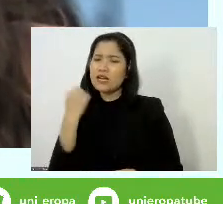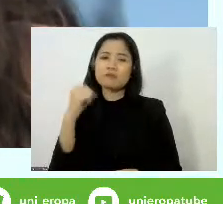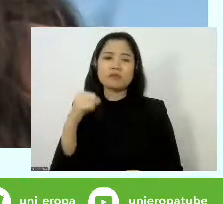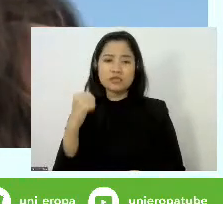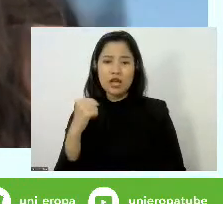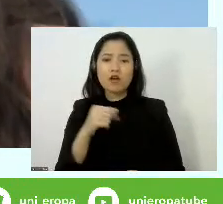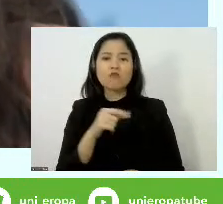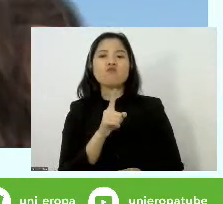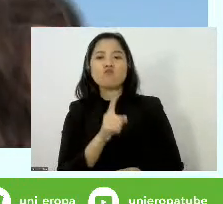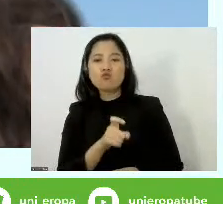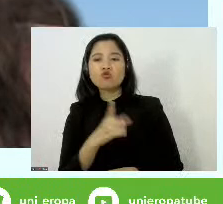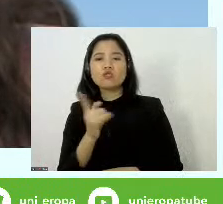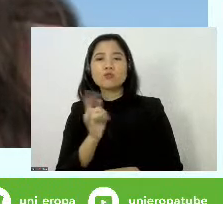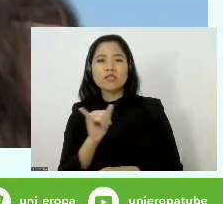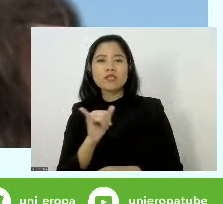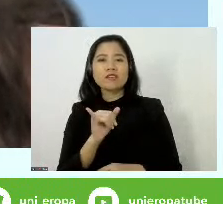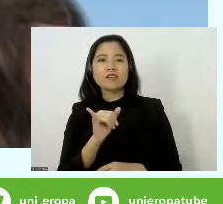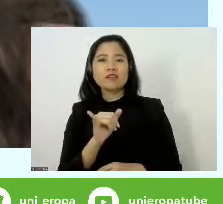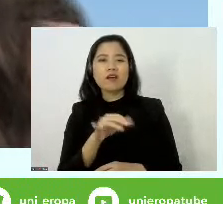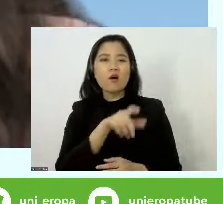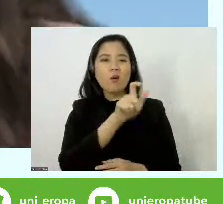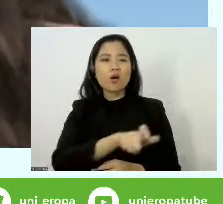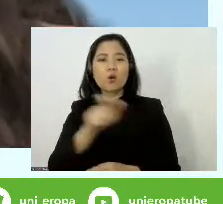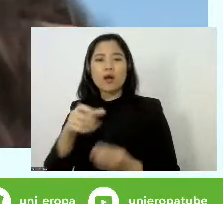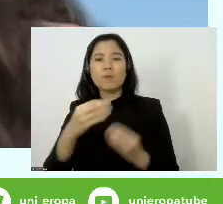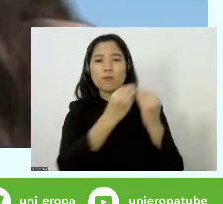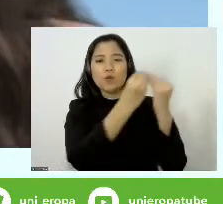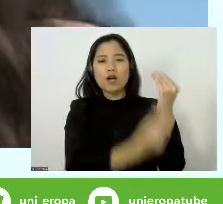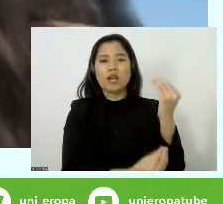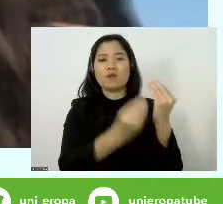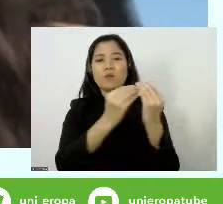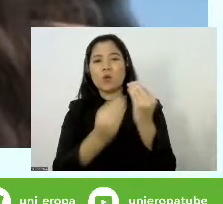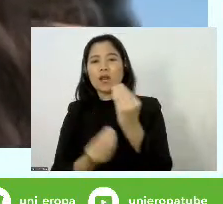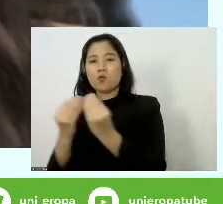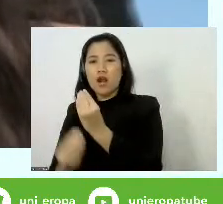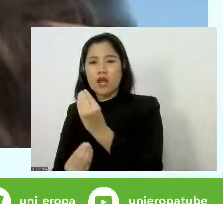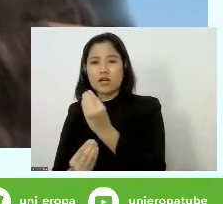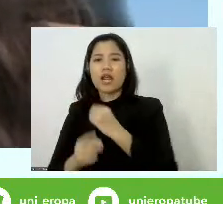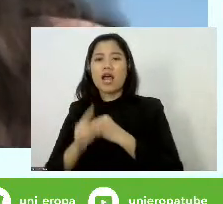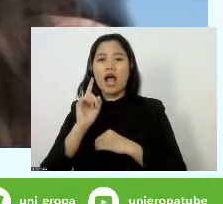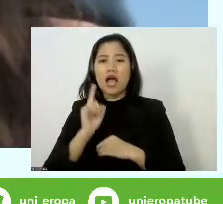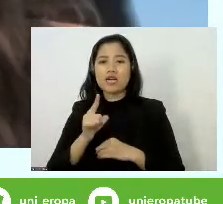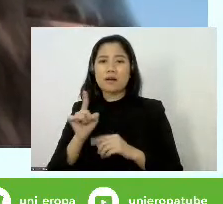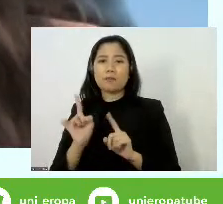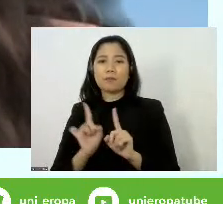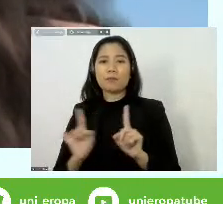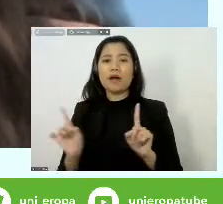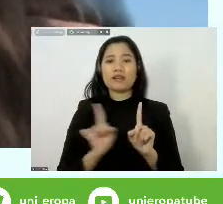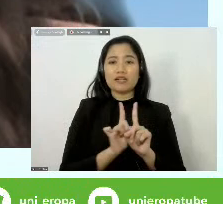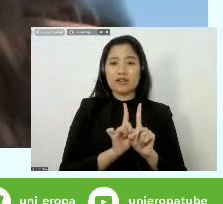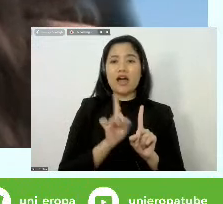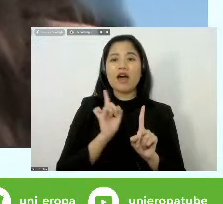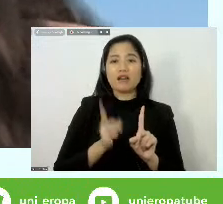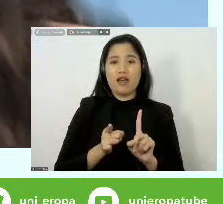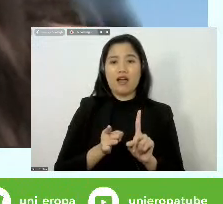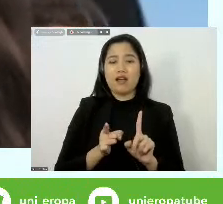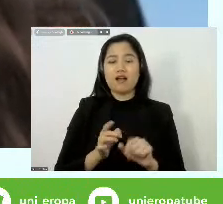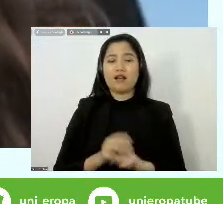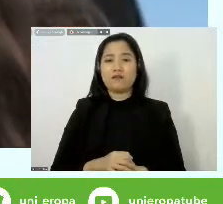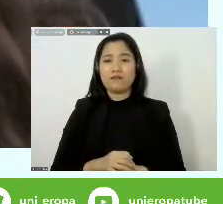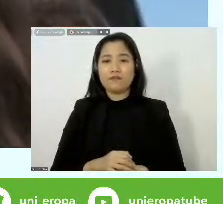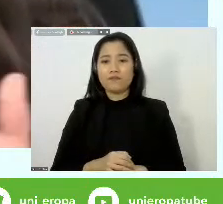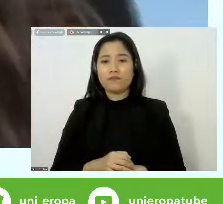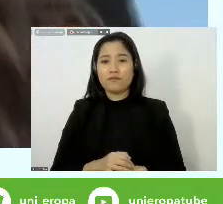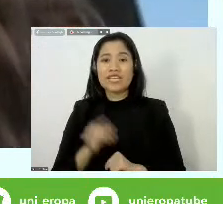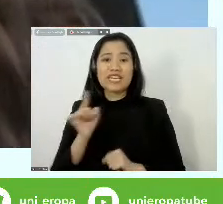butuh apa ya Pyar vyar dari daerah masing-masing dan ketemulah partnerku Dini septianingrum dia dia ketel ketemu